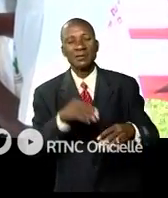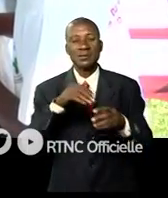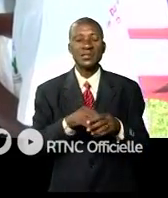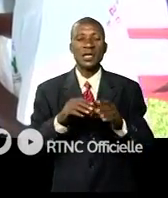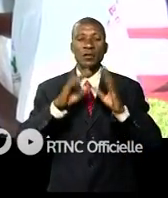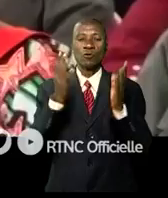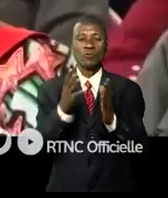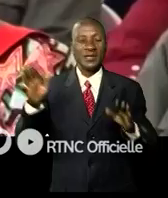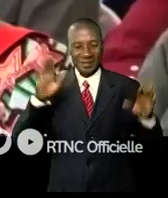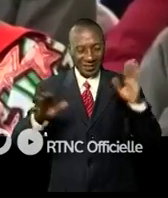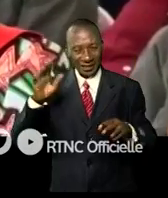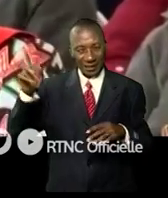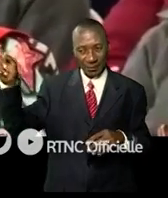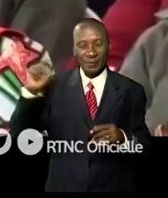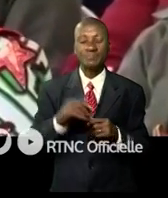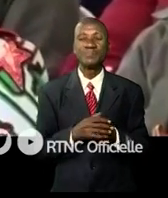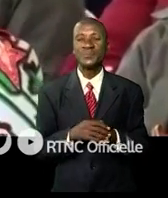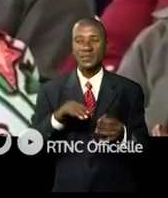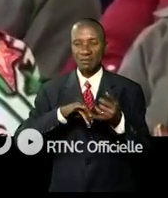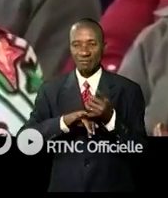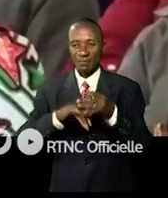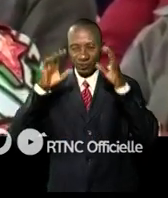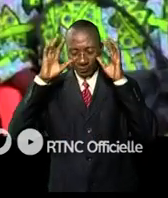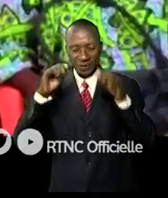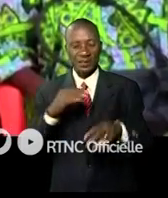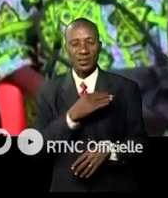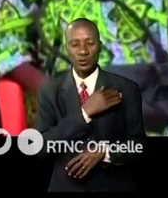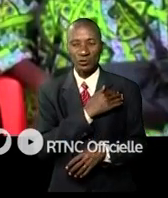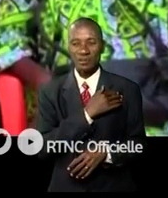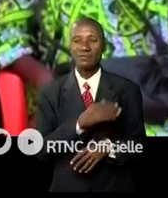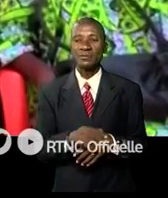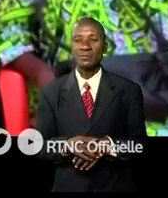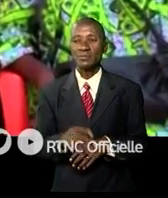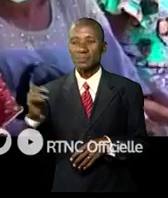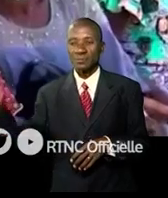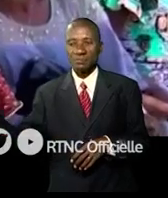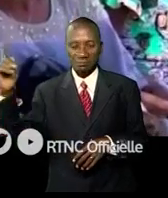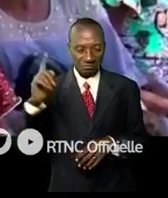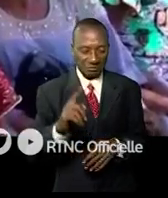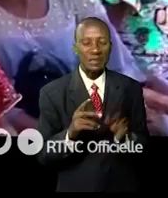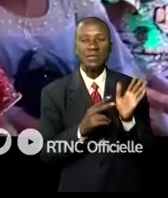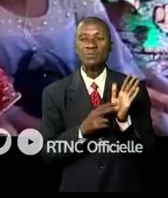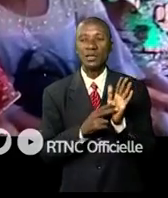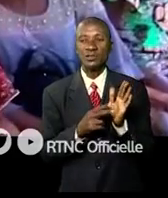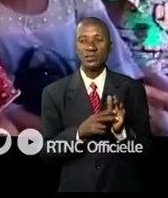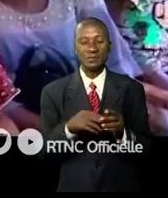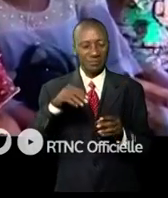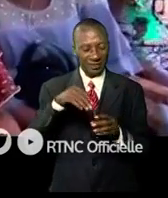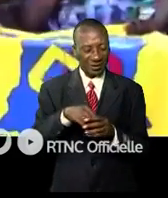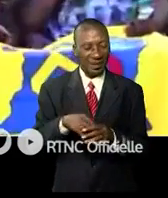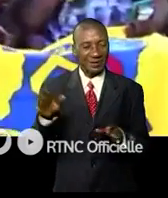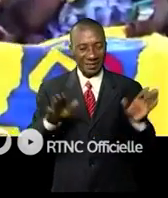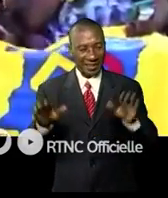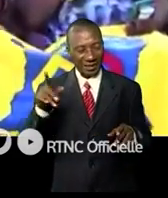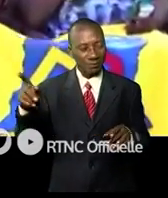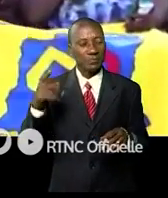6 décembre, l'épouse de Joseph Kabila Kabongé va passer une partie de sa journée dominicale dans la banlieue de la capitale pour